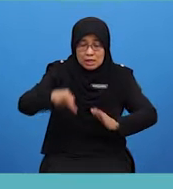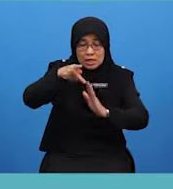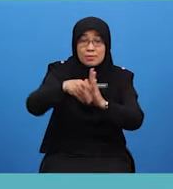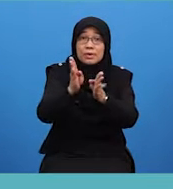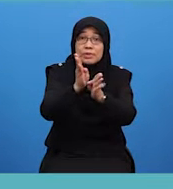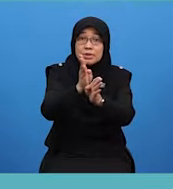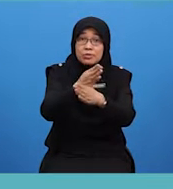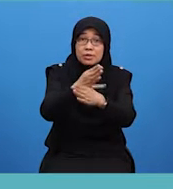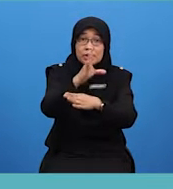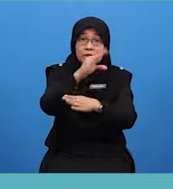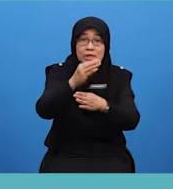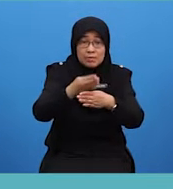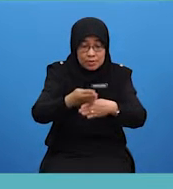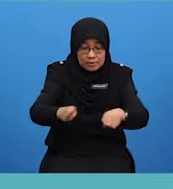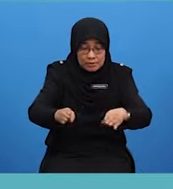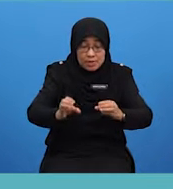pembebasan oven.